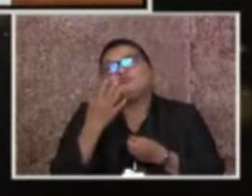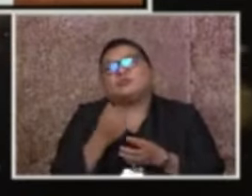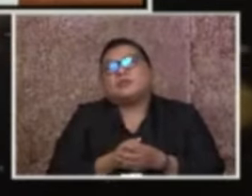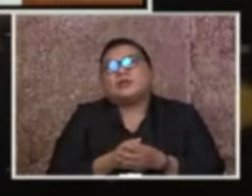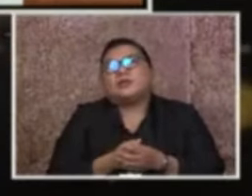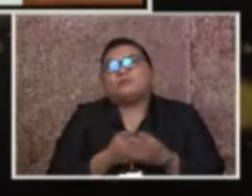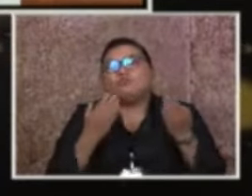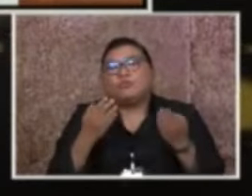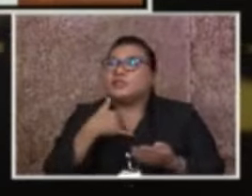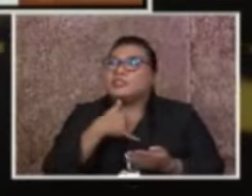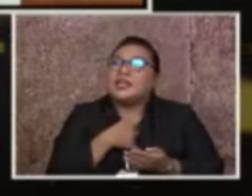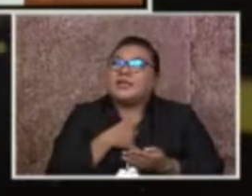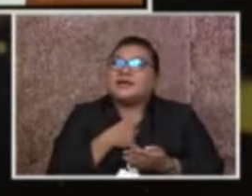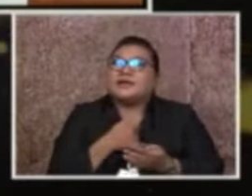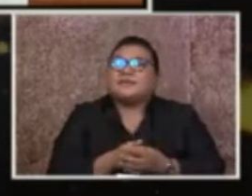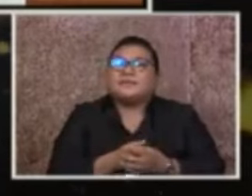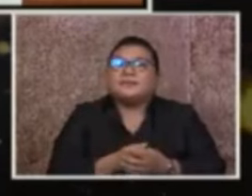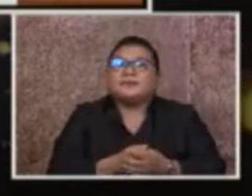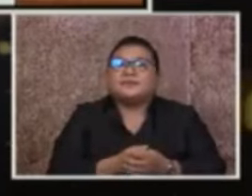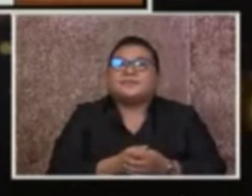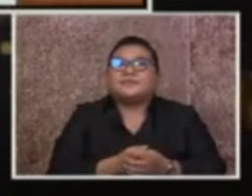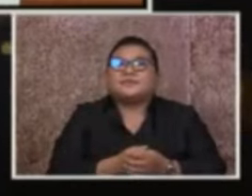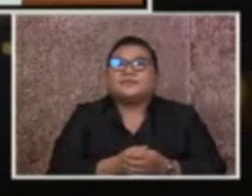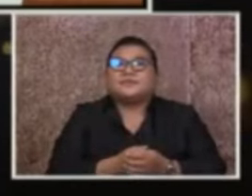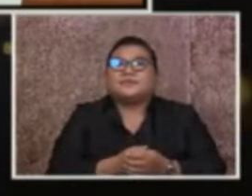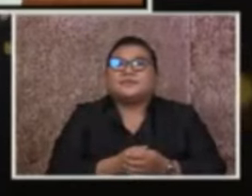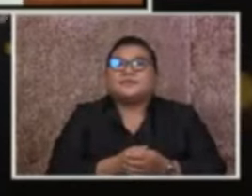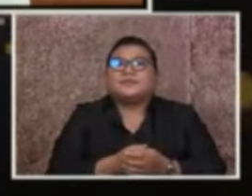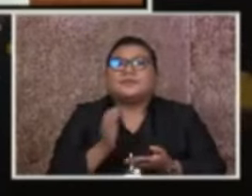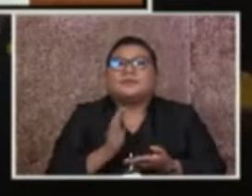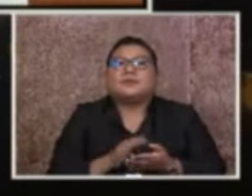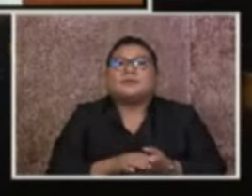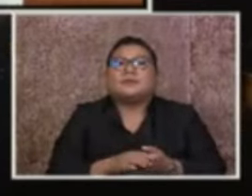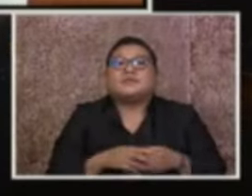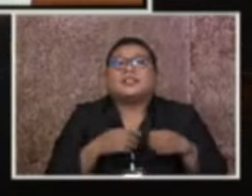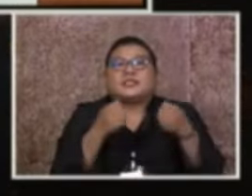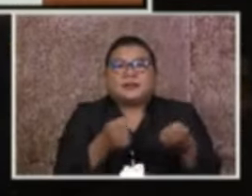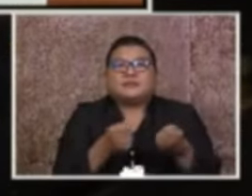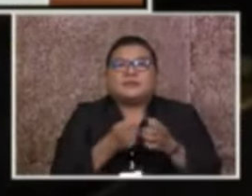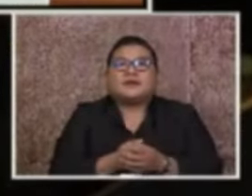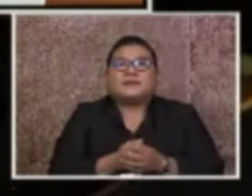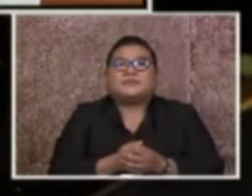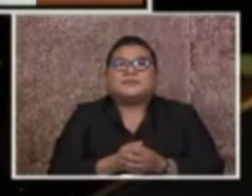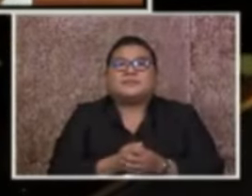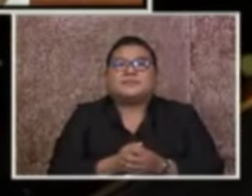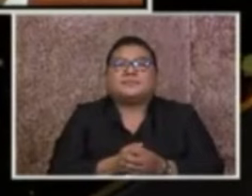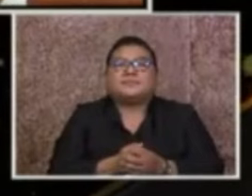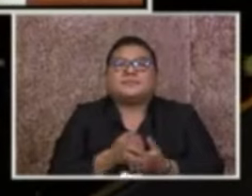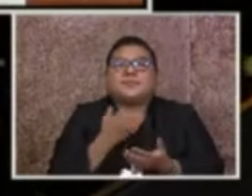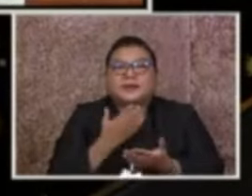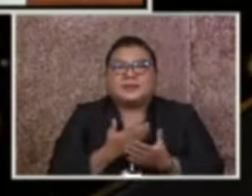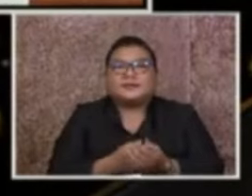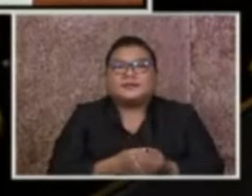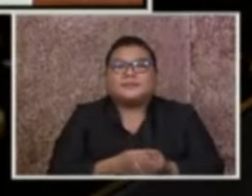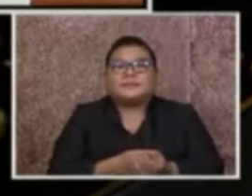saya lebih bisa tidak perlu Bapak lagi kalau tidak bisa saya saya titipkan kepada bapak-apak keduanya ini ih